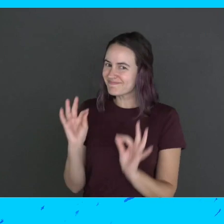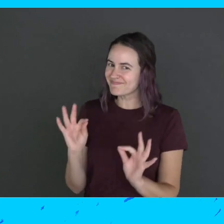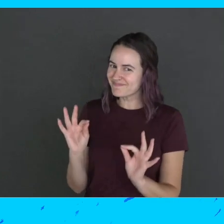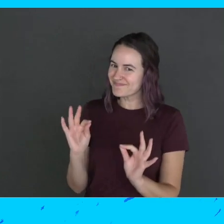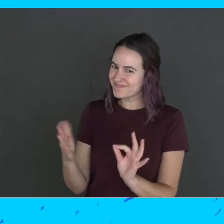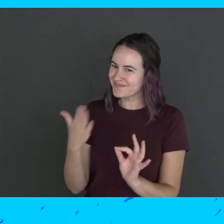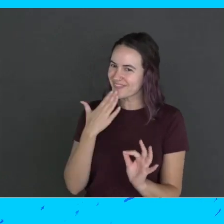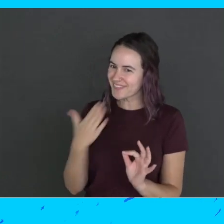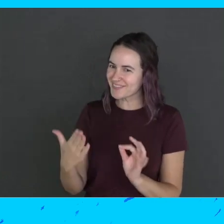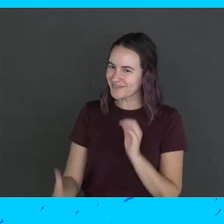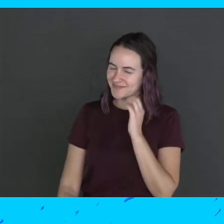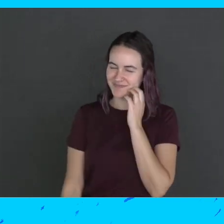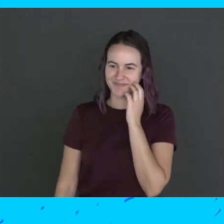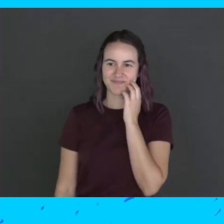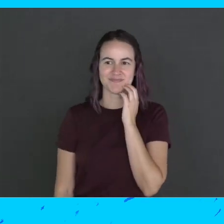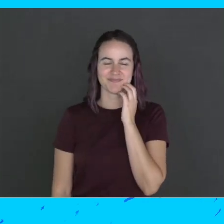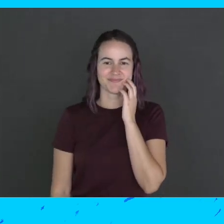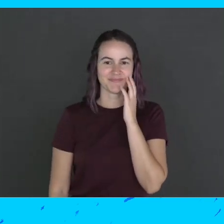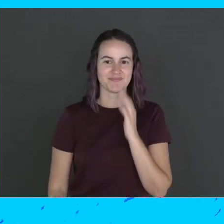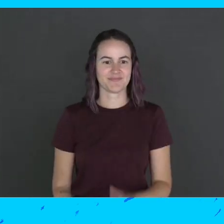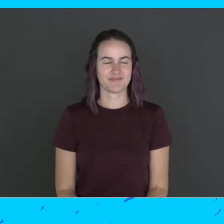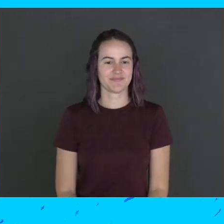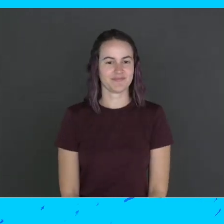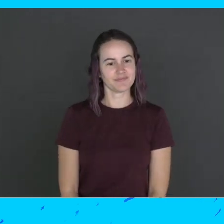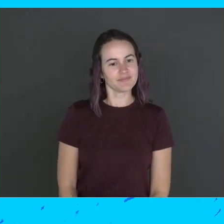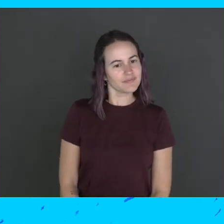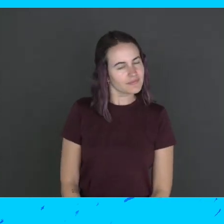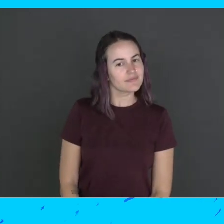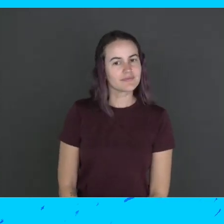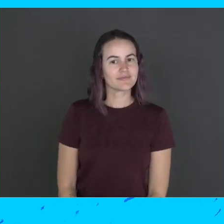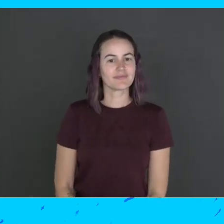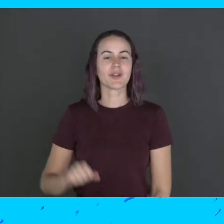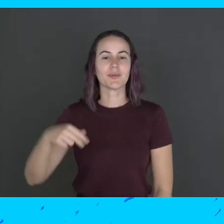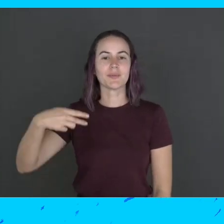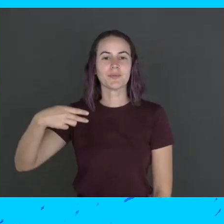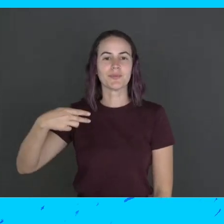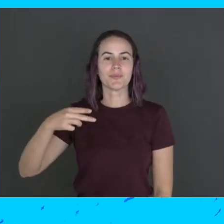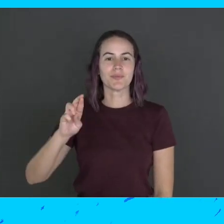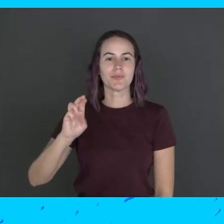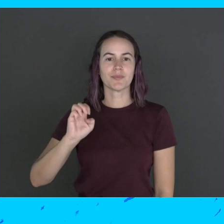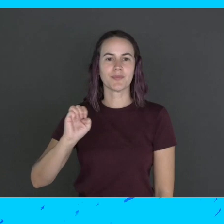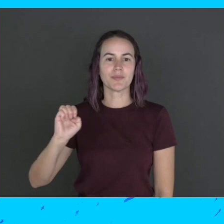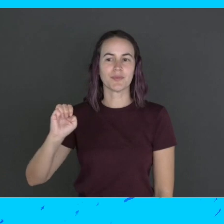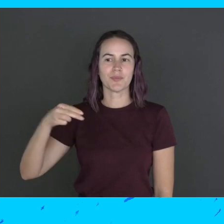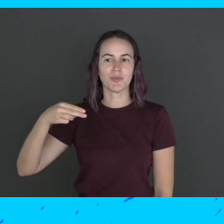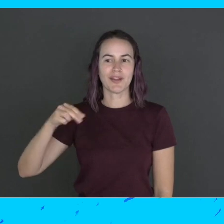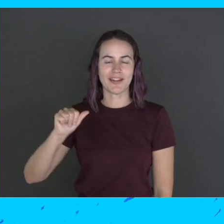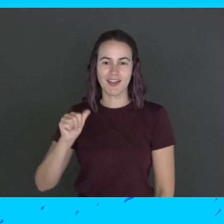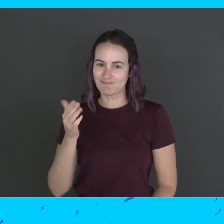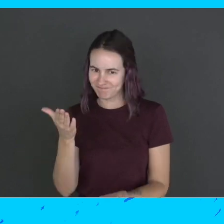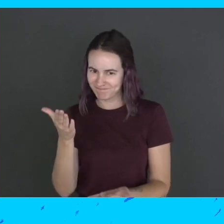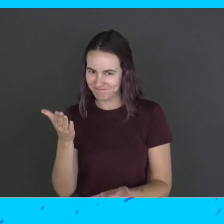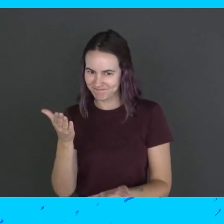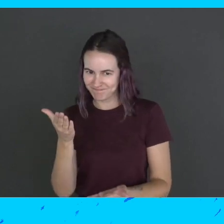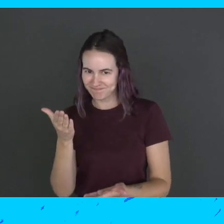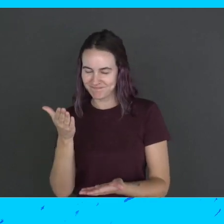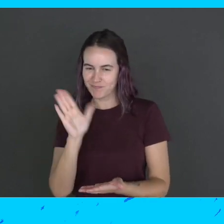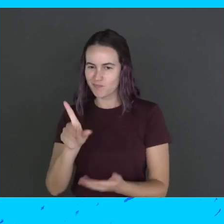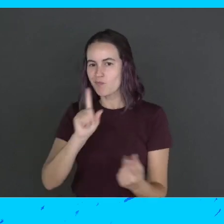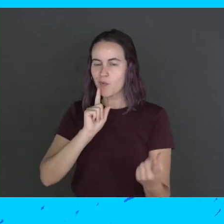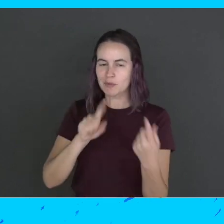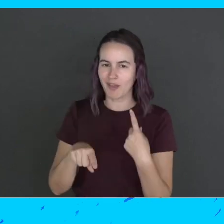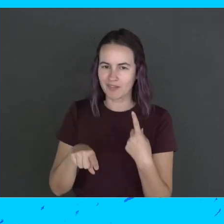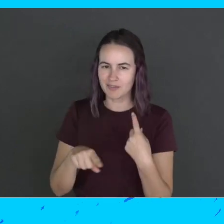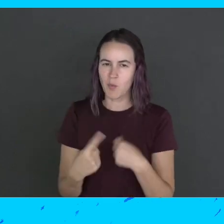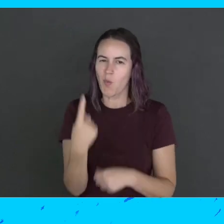Très bien. Maintenant, on va demander à Prina. Qu'est-ce qui engage les